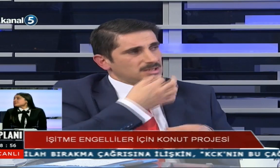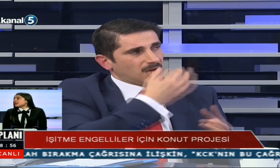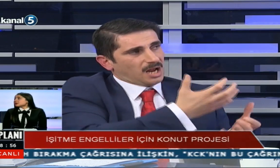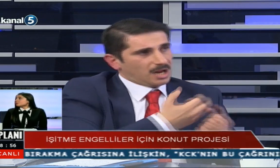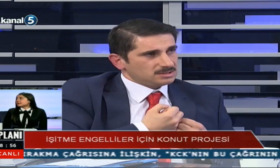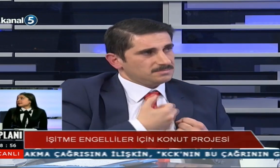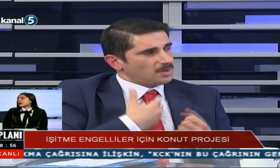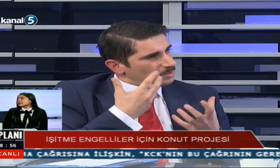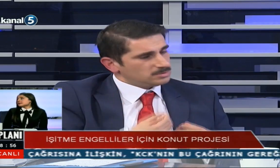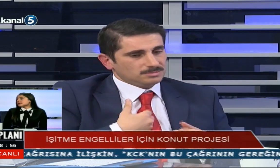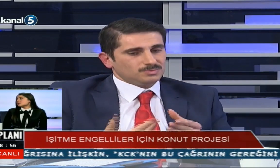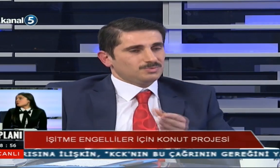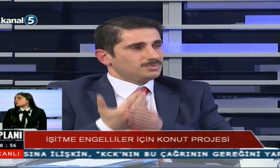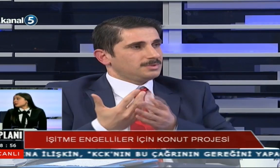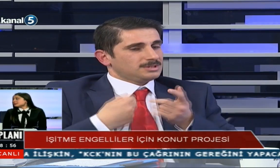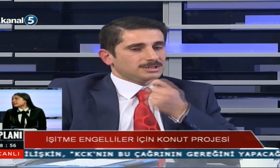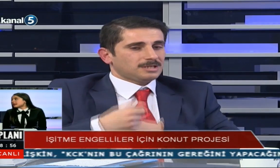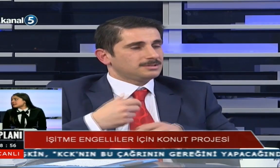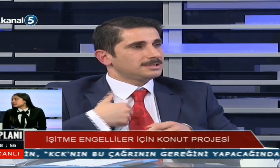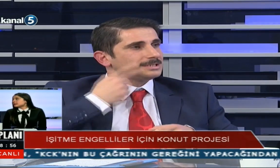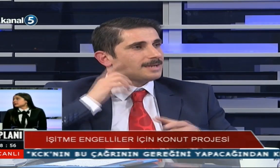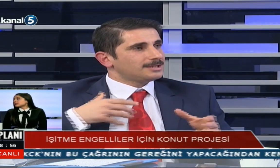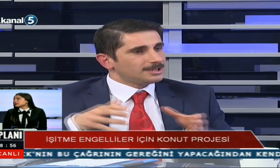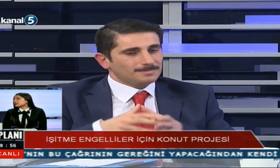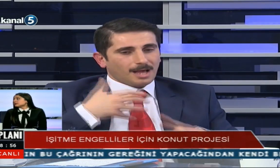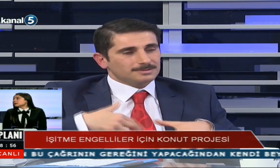Bizim Çelik peki hani şunu sorabilirler.